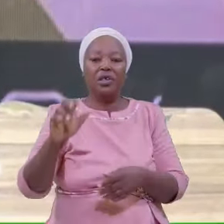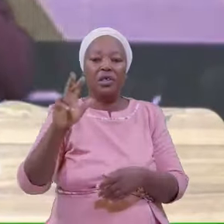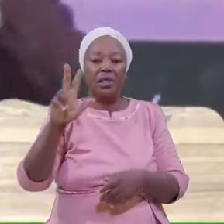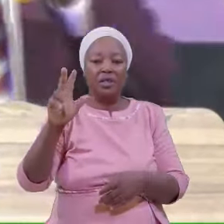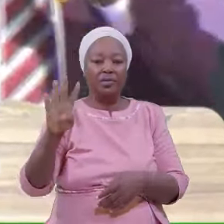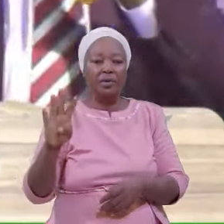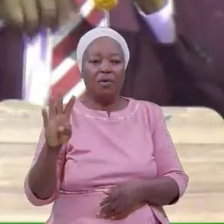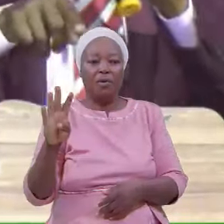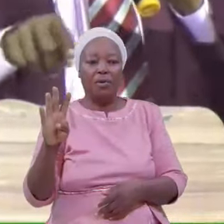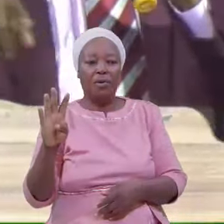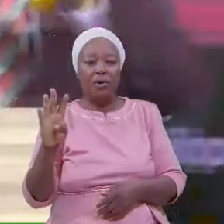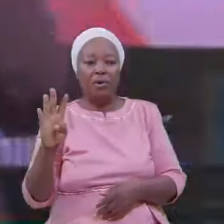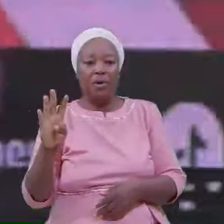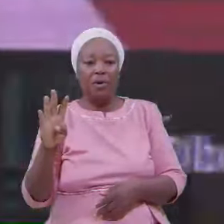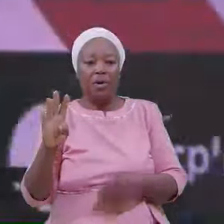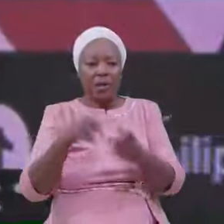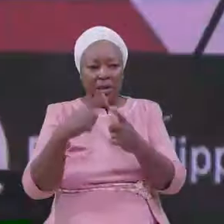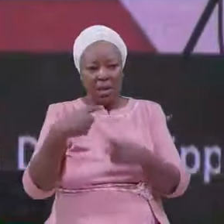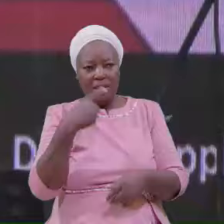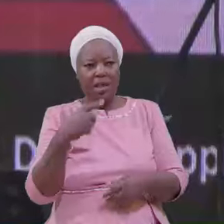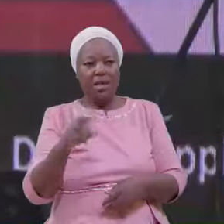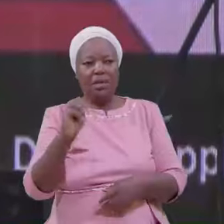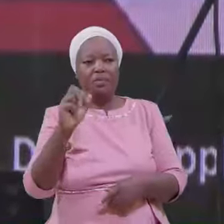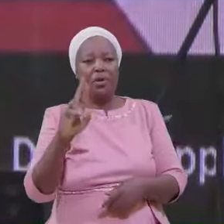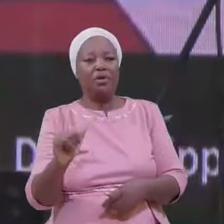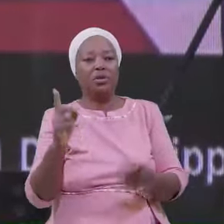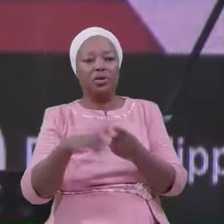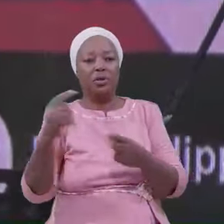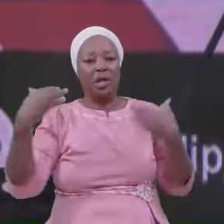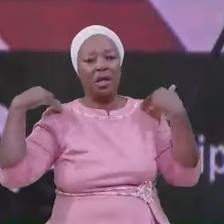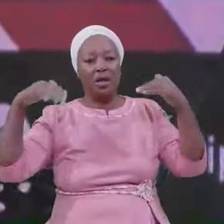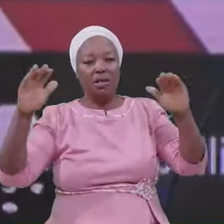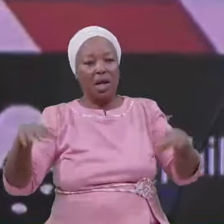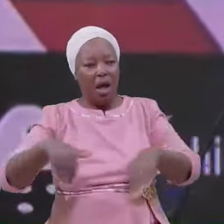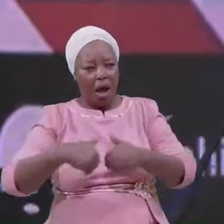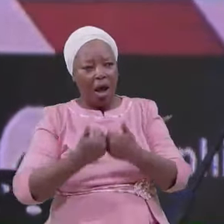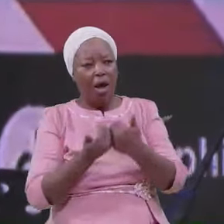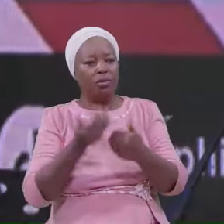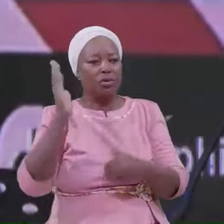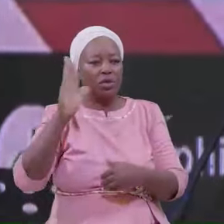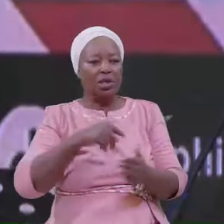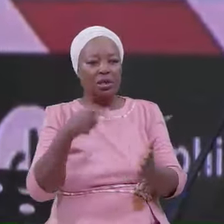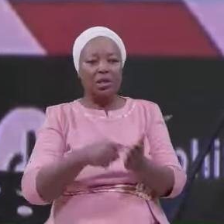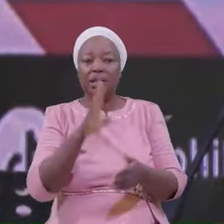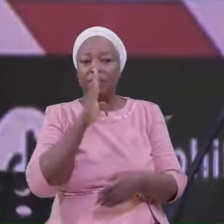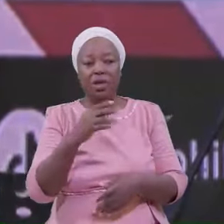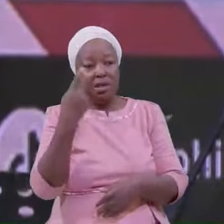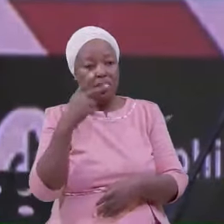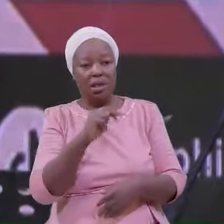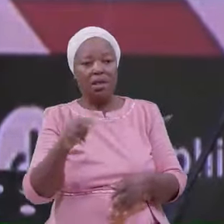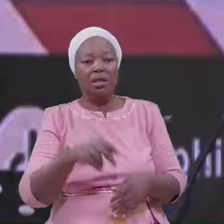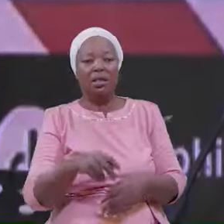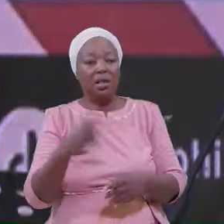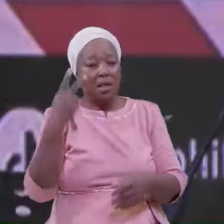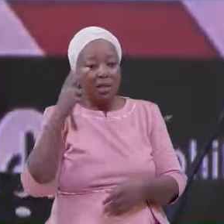Maria, then said Mary unto the angel, how shall this be, since sin I